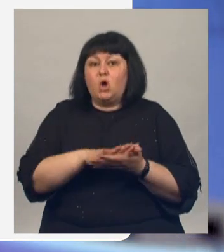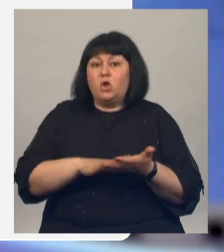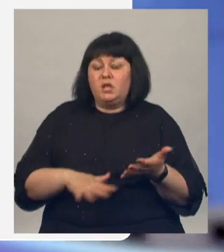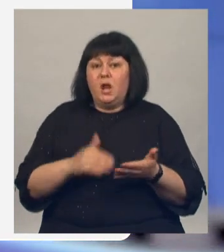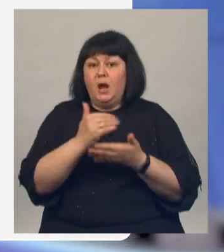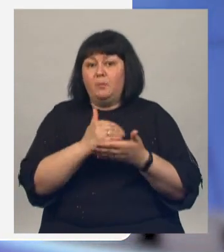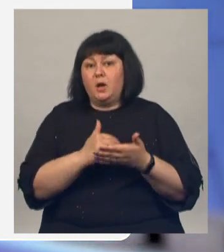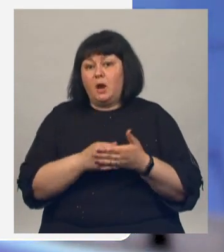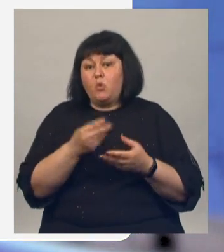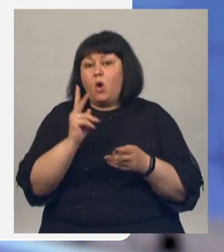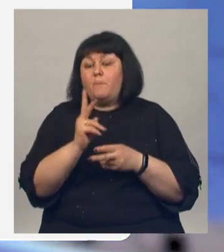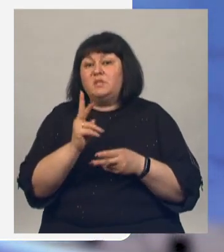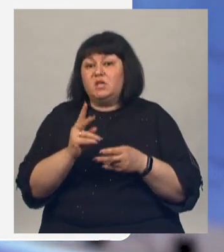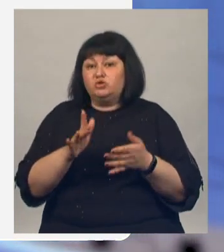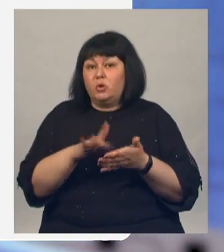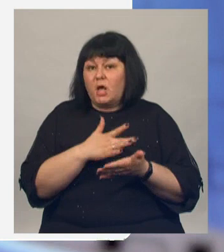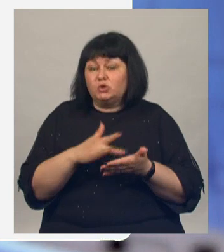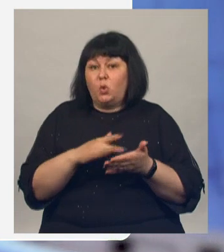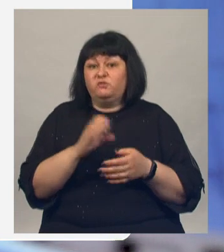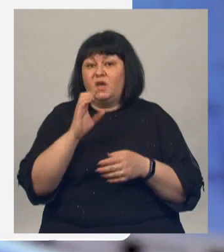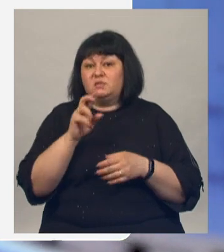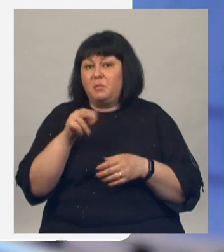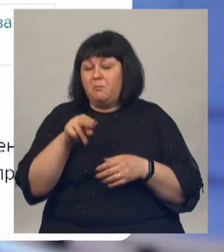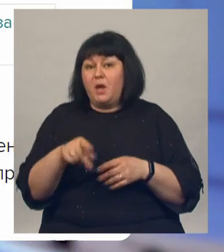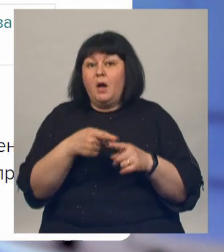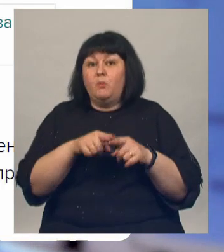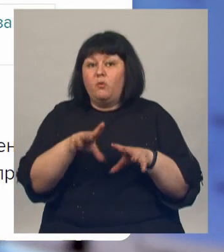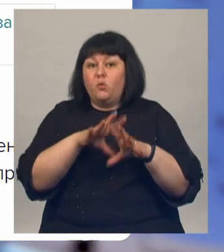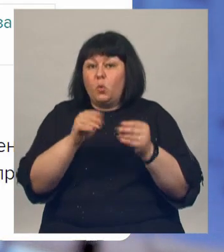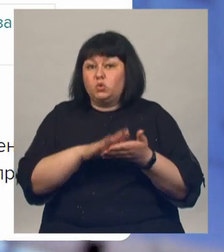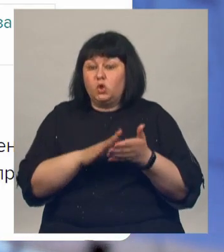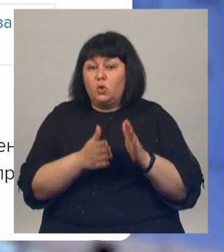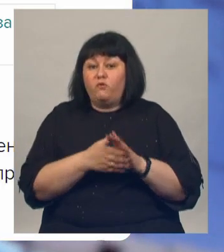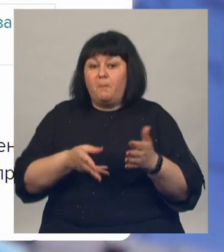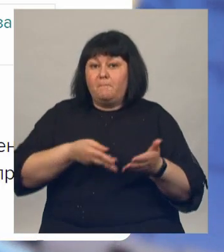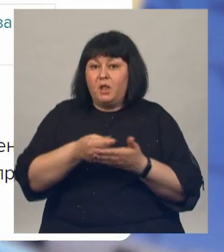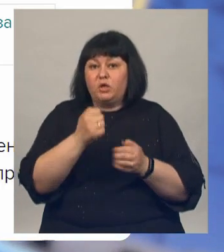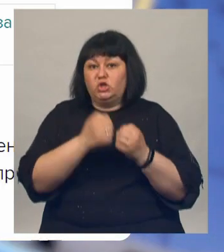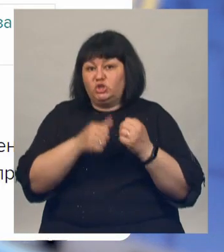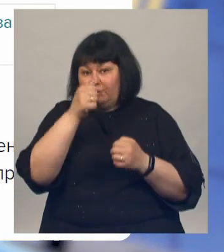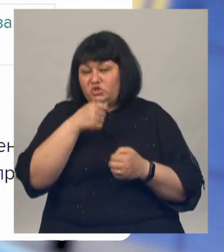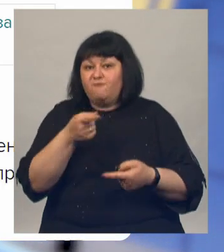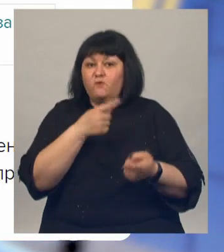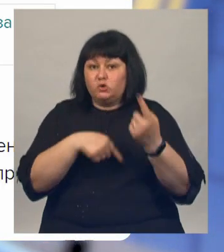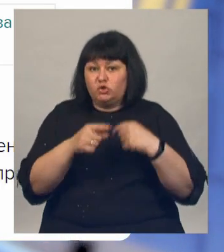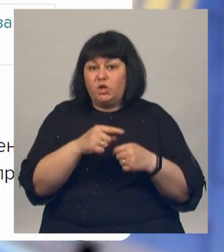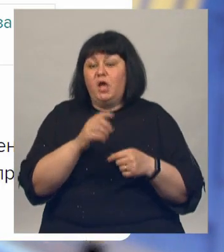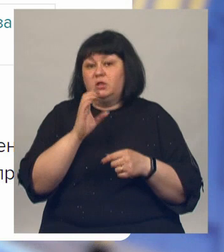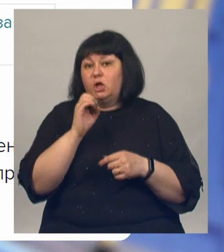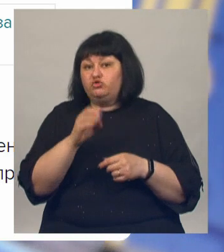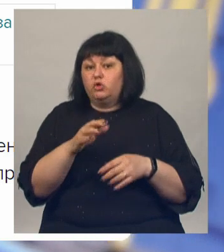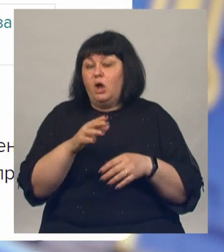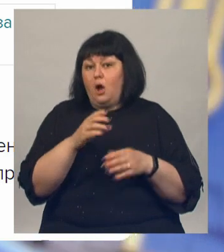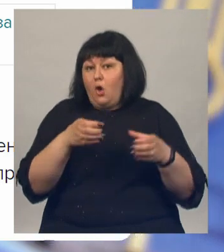компенсации расходов за пользование сбп по ее условиям вся сумма уплаченных комиссии ежемесячно возвращается на расчетный счет компании